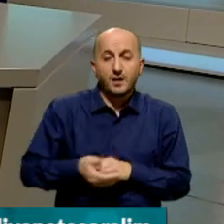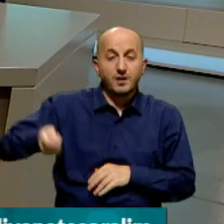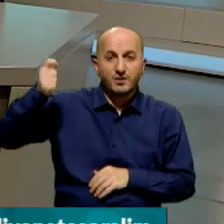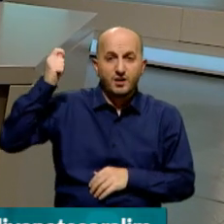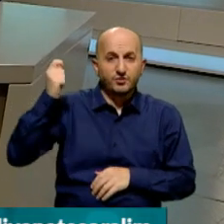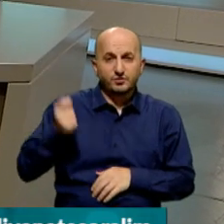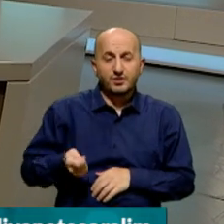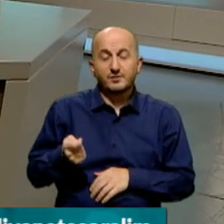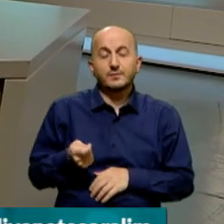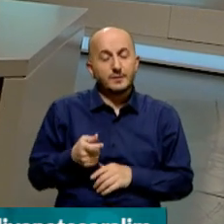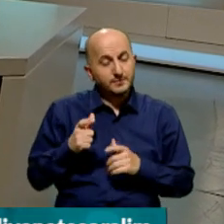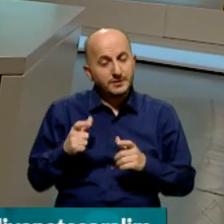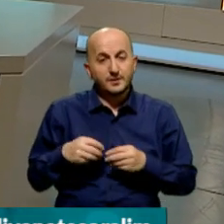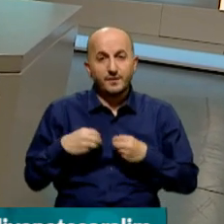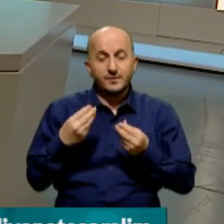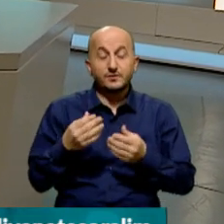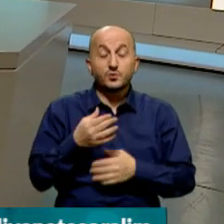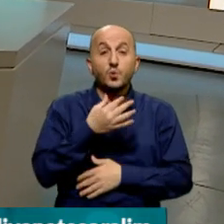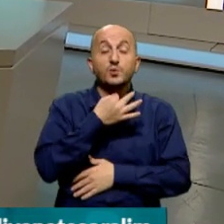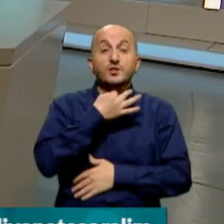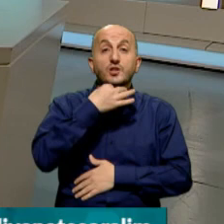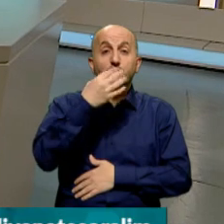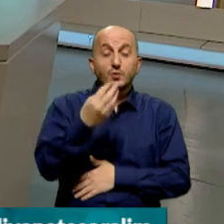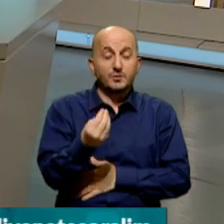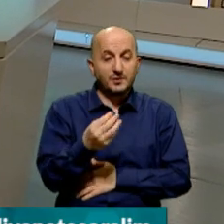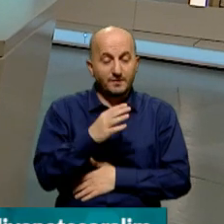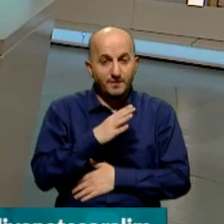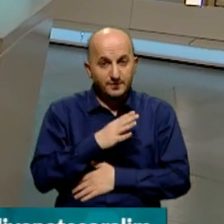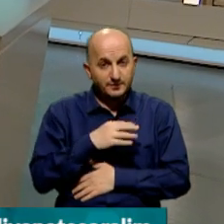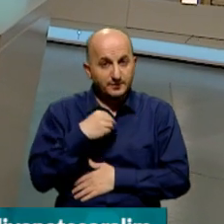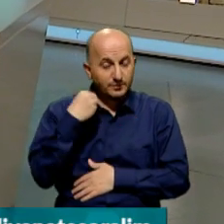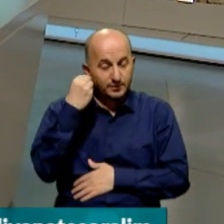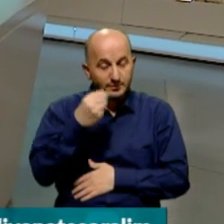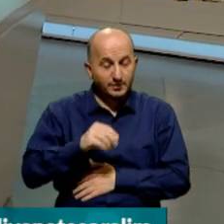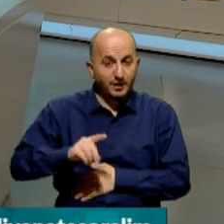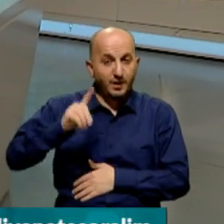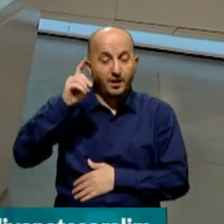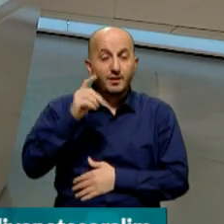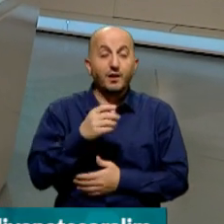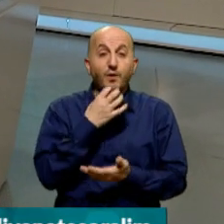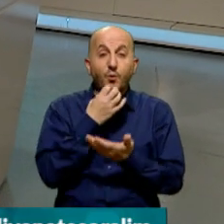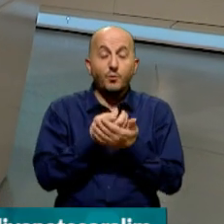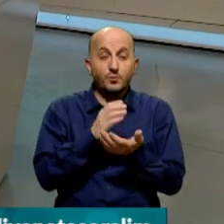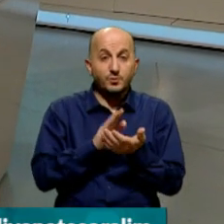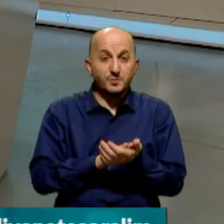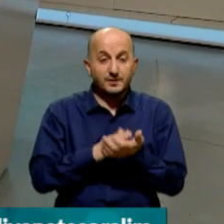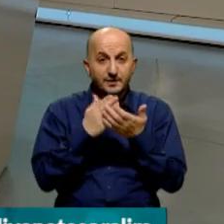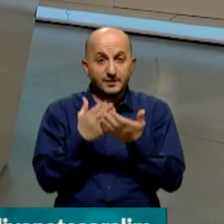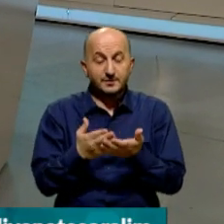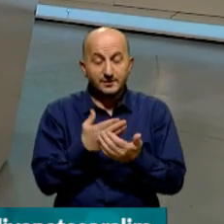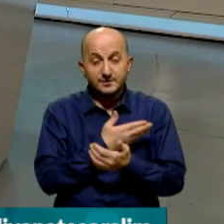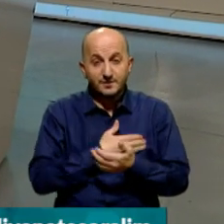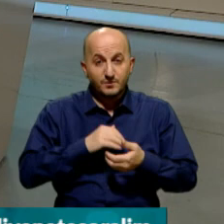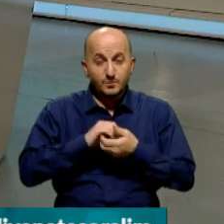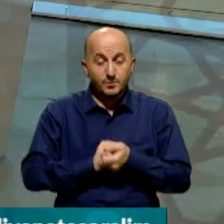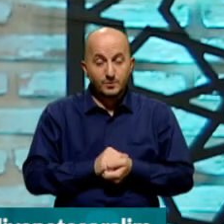bir hayır kurumuna vereceğiz. Peki. Çok teşekkür ederim. İyi ki varsınız. İyi ki hocamızsınız. Allah ömrünüzü bereketlendirsin. Sevgili dostlar bize ayrılan